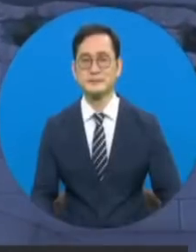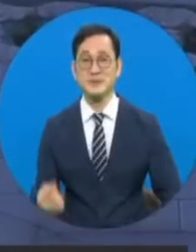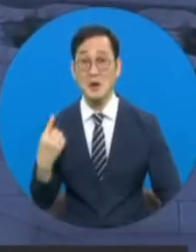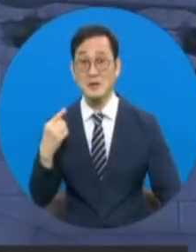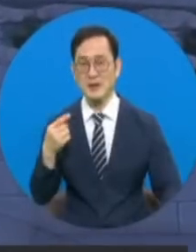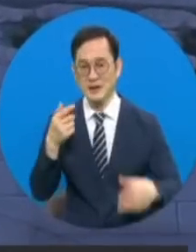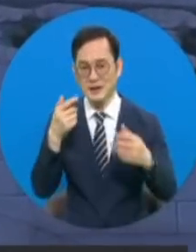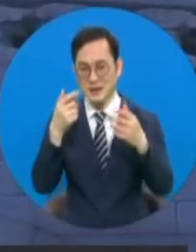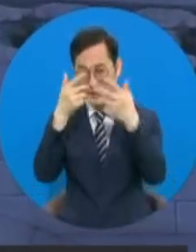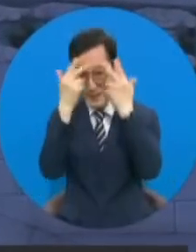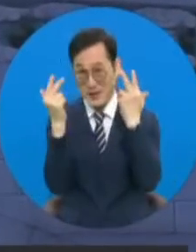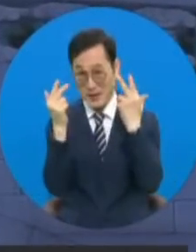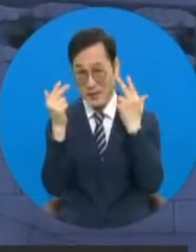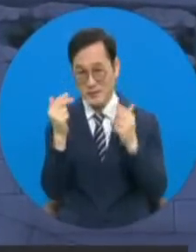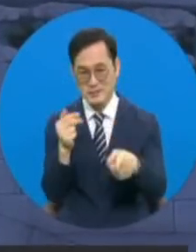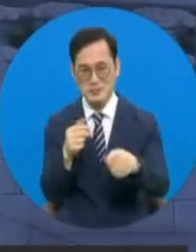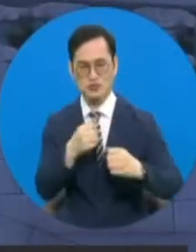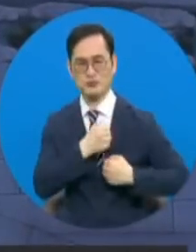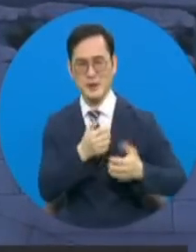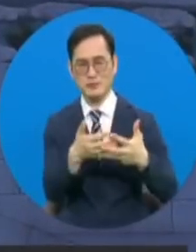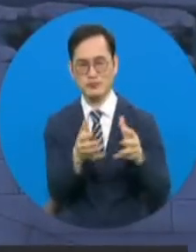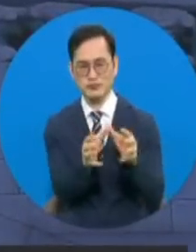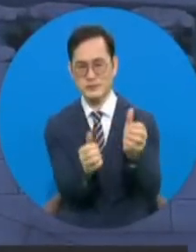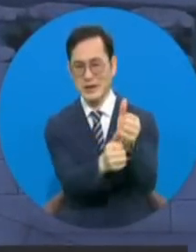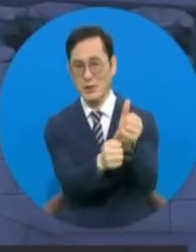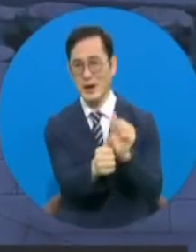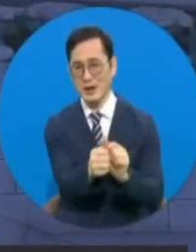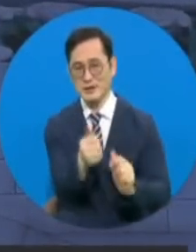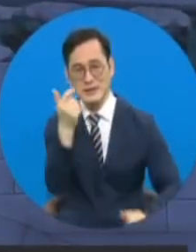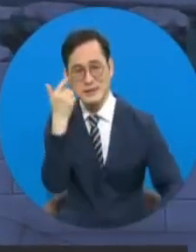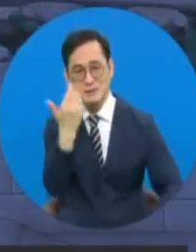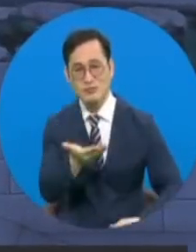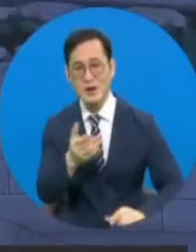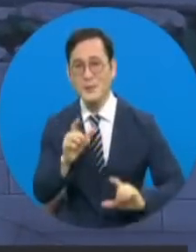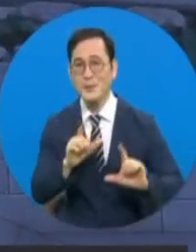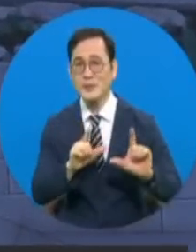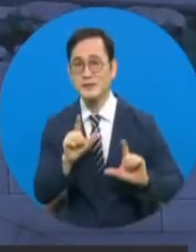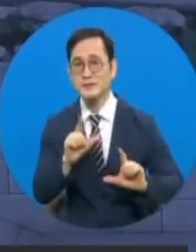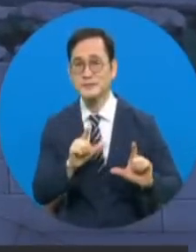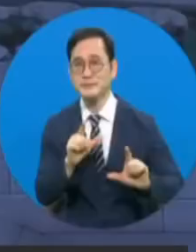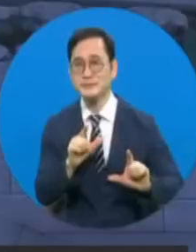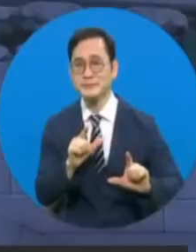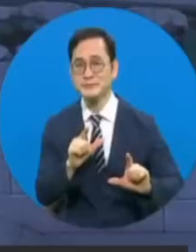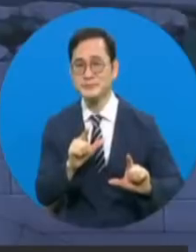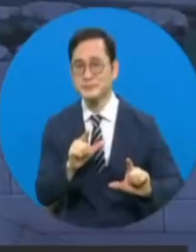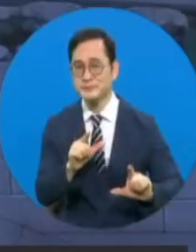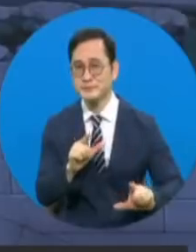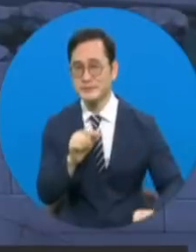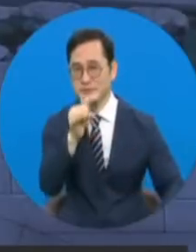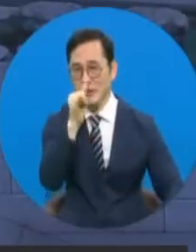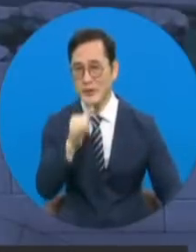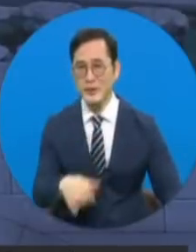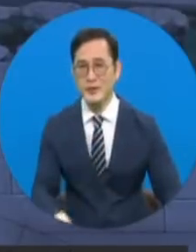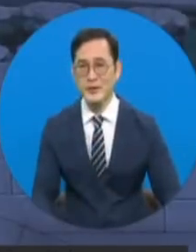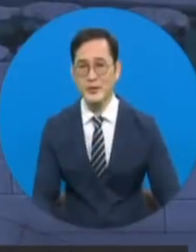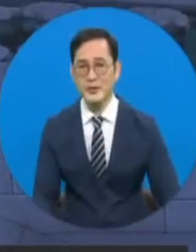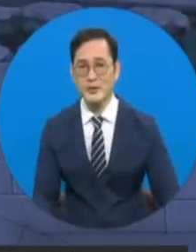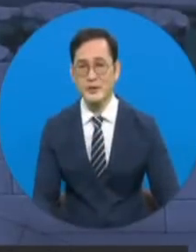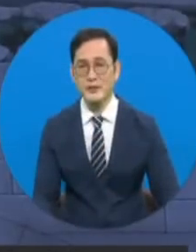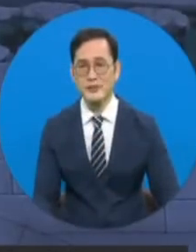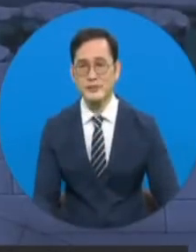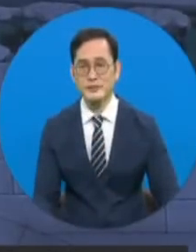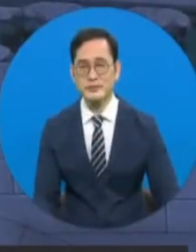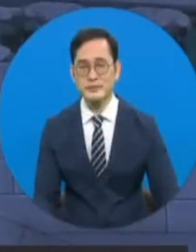대표가 국방부의 신범철 차관에게 질의를 한 장면이 정치권에선 화제입니다 화재이자 동시에 또